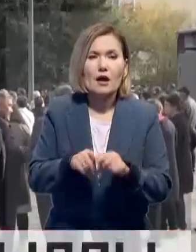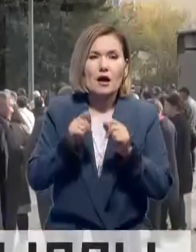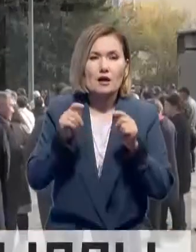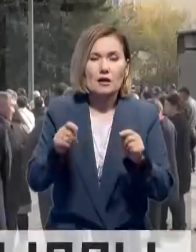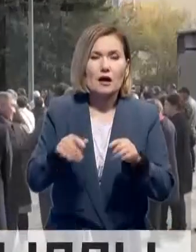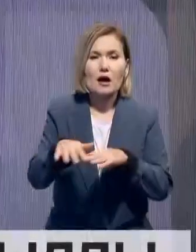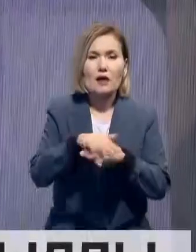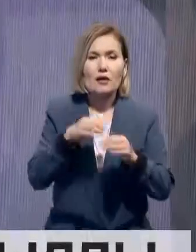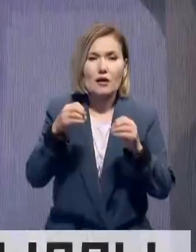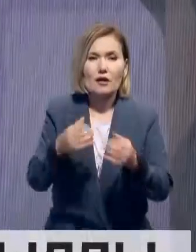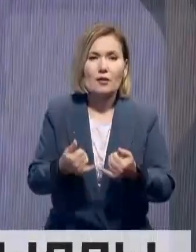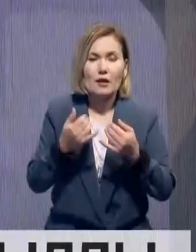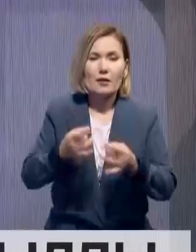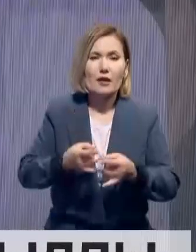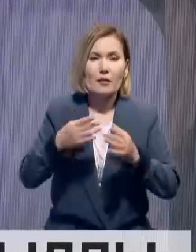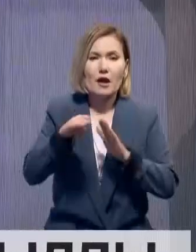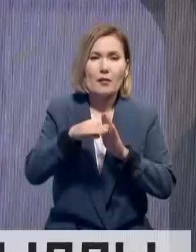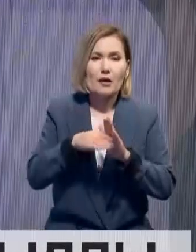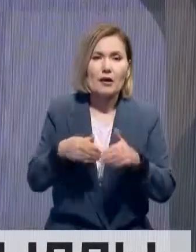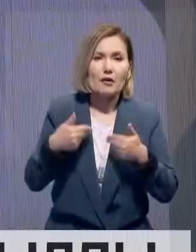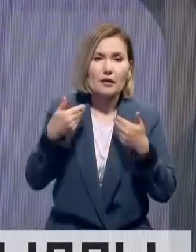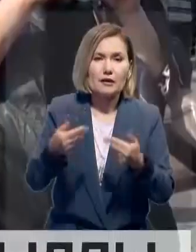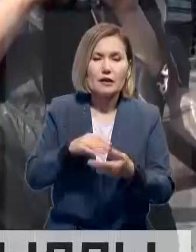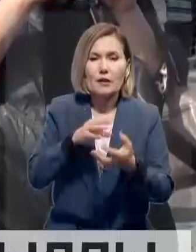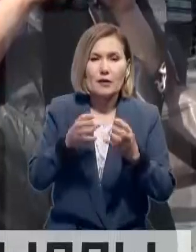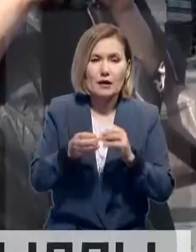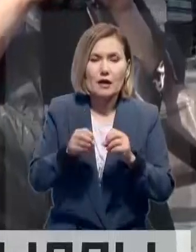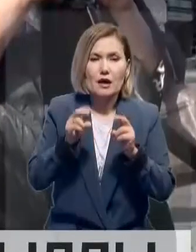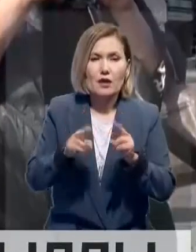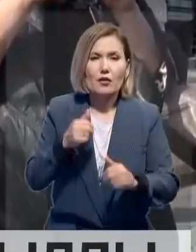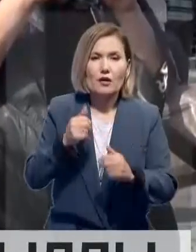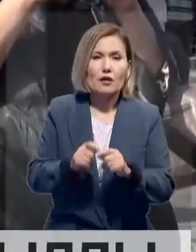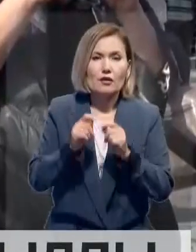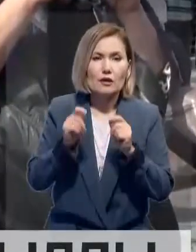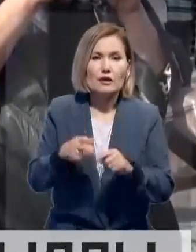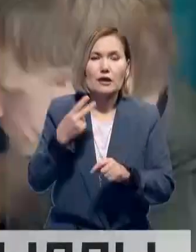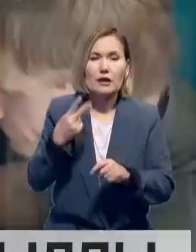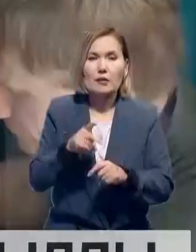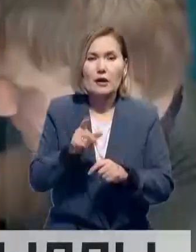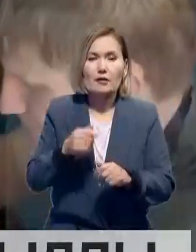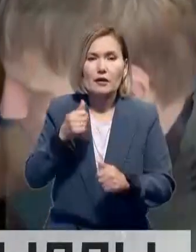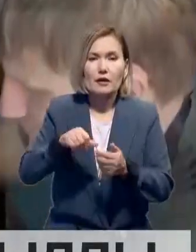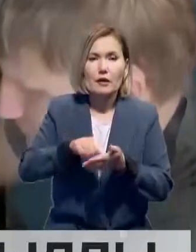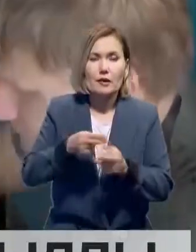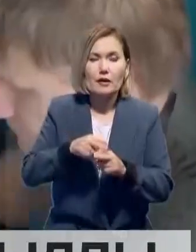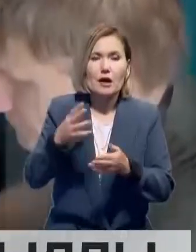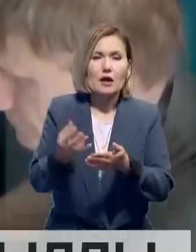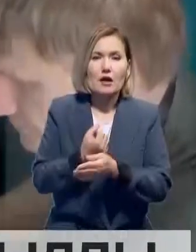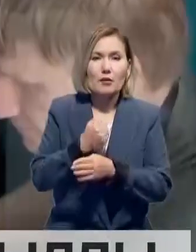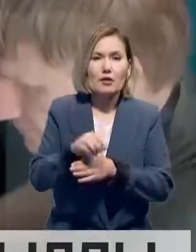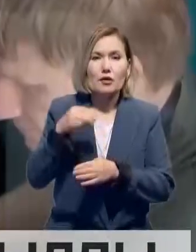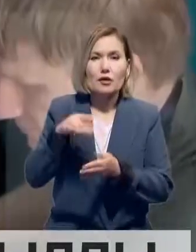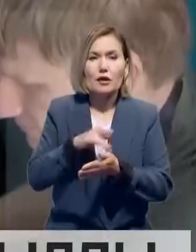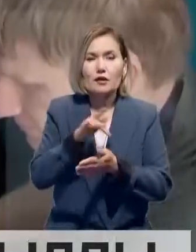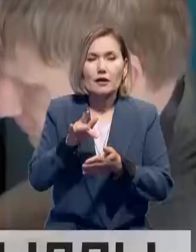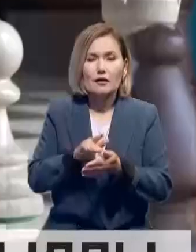кесіліп, жиналған жұртшылыққа мерекелік бағдарлама ұйымдастырылды. Артынша арнайы турнир өтті. 20 адам бақ сынасып, жеңімпаздары Түркістанда